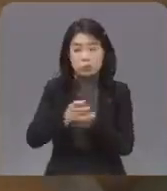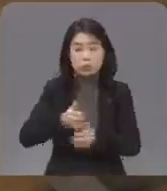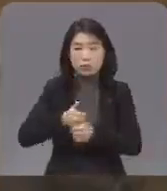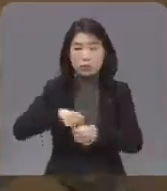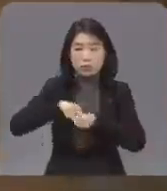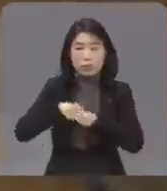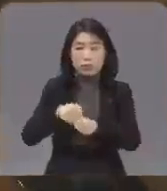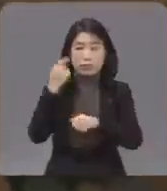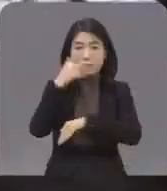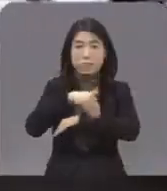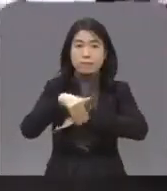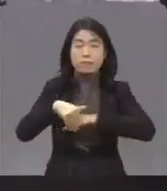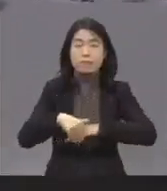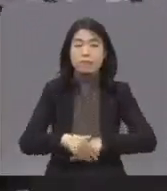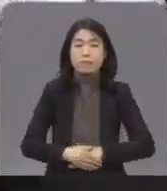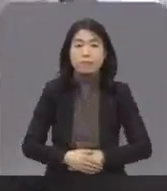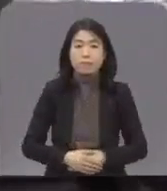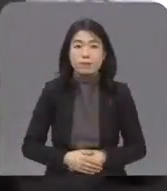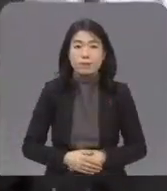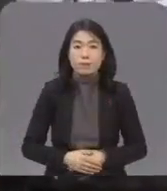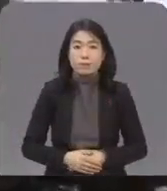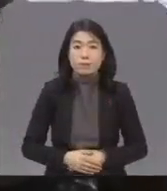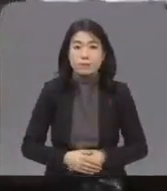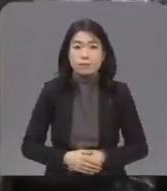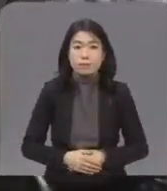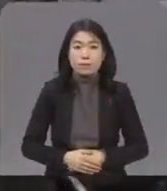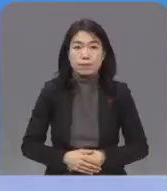엄중히 조치할 방침입니다.